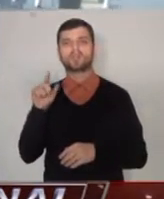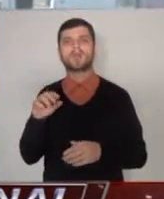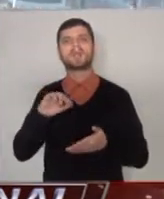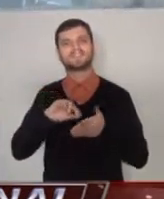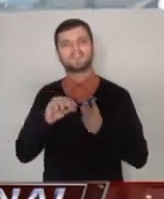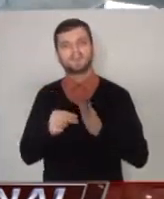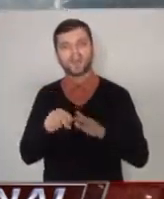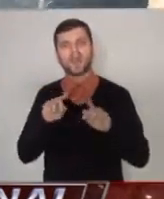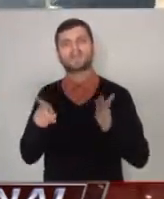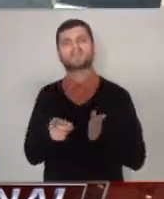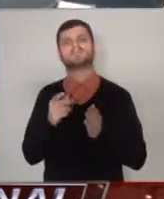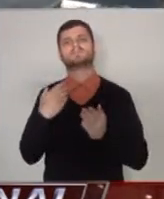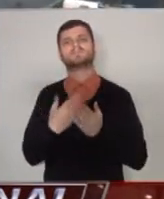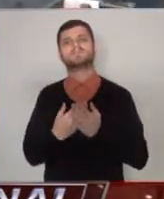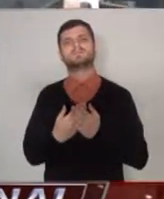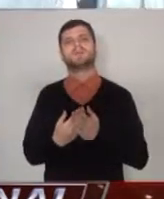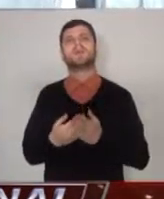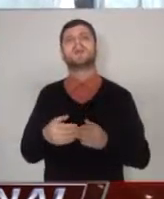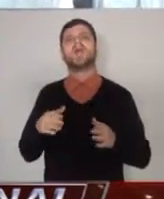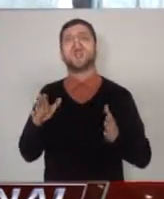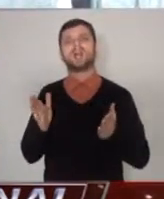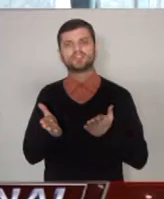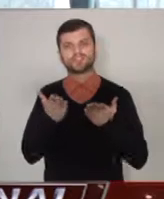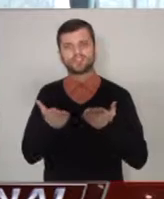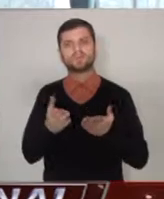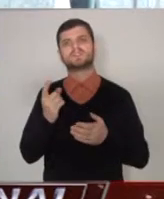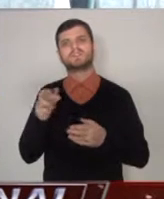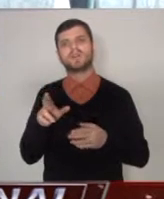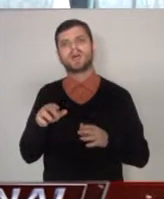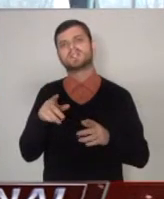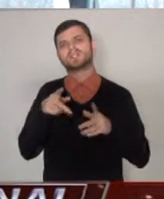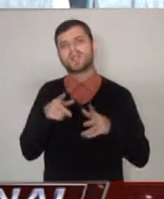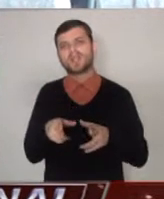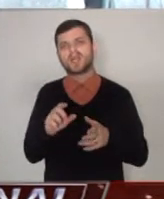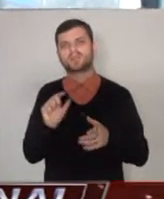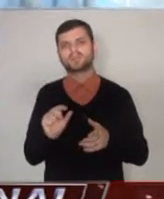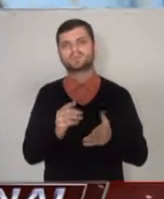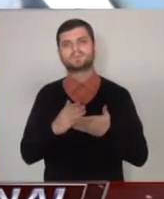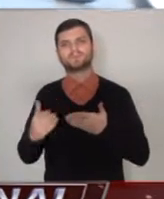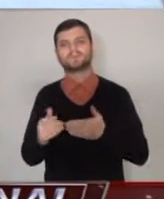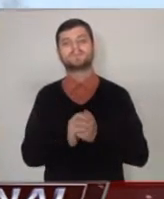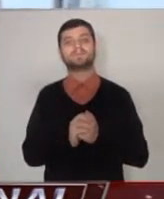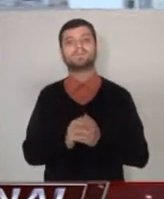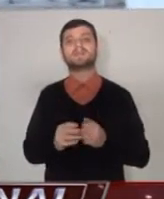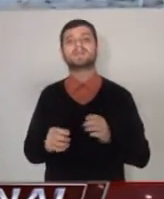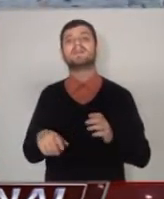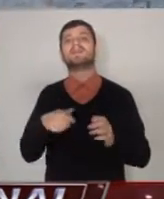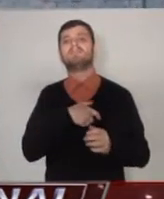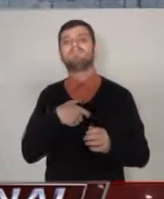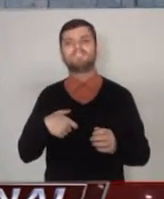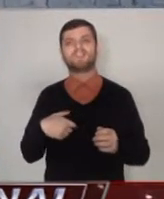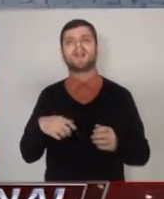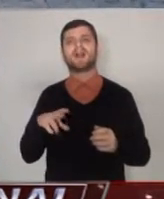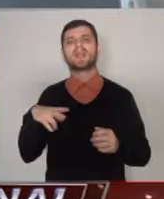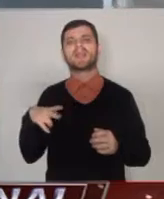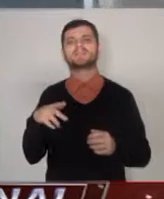finanțare, lucrarea a început în anul 2013 și s-a încheiat parțial în anul 2015. Din nou, vina este a constructorului care nu a reușit